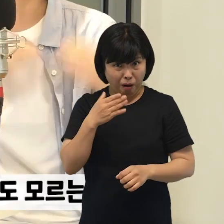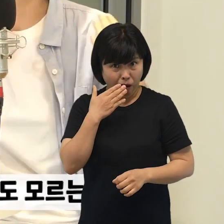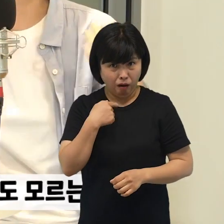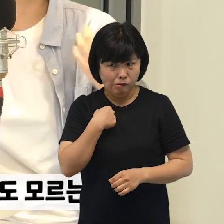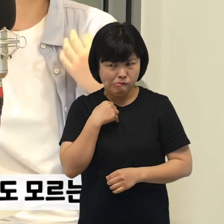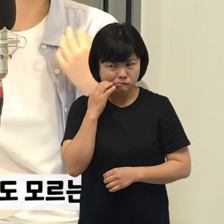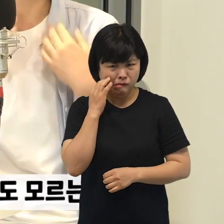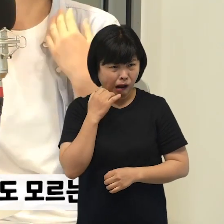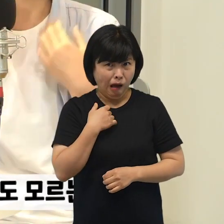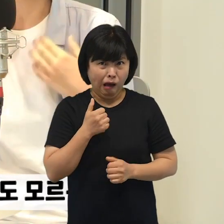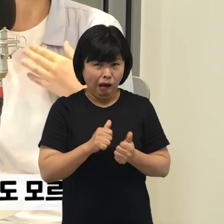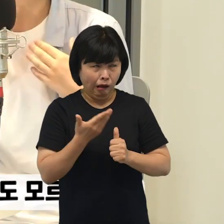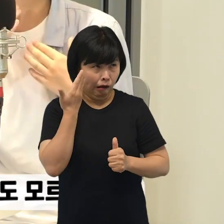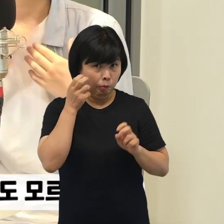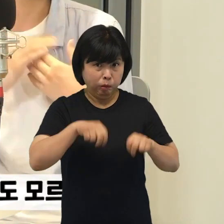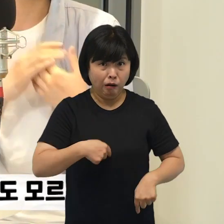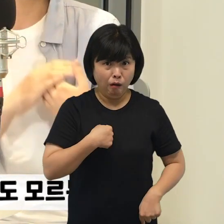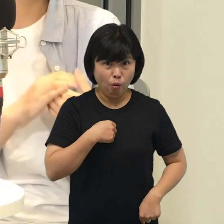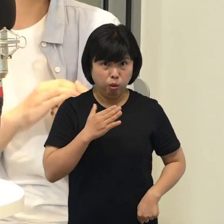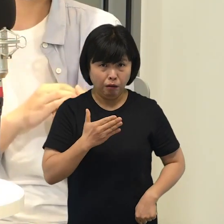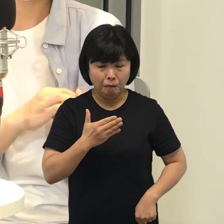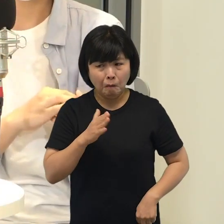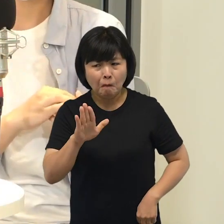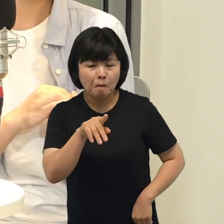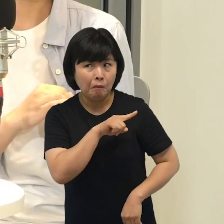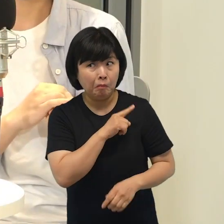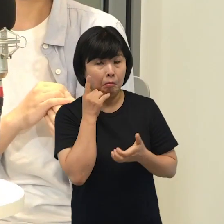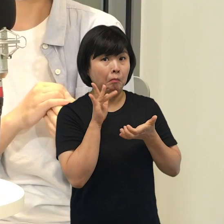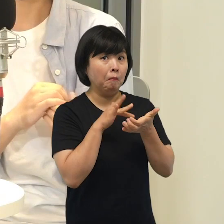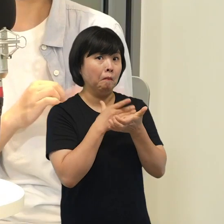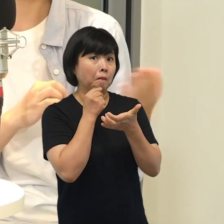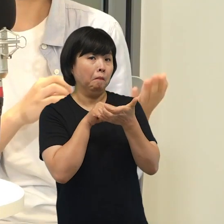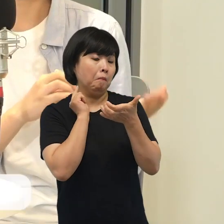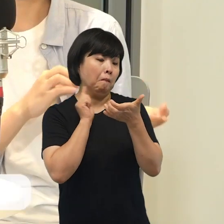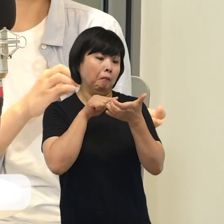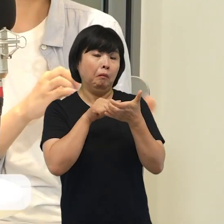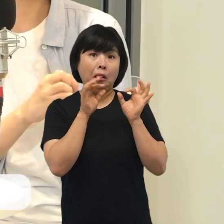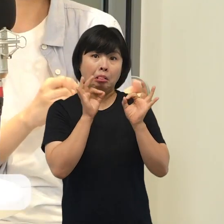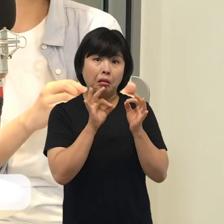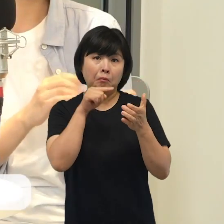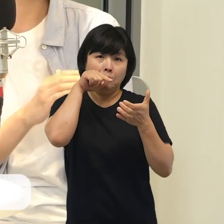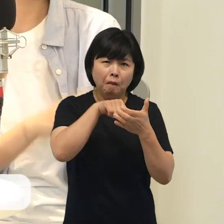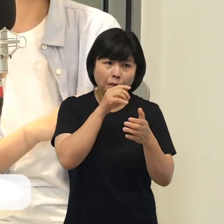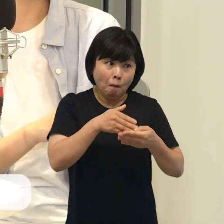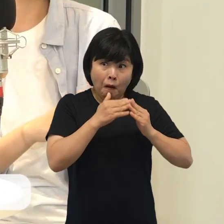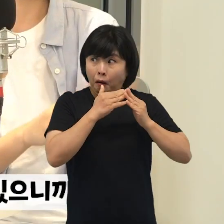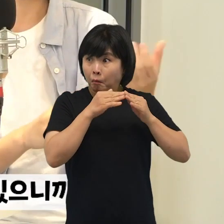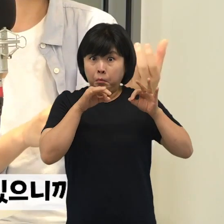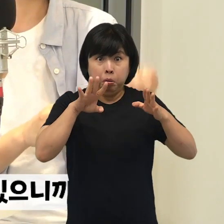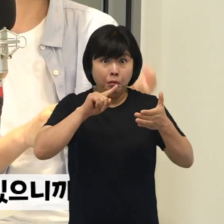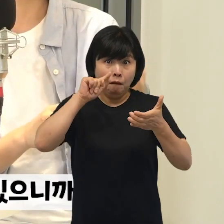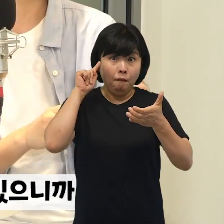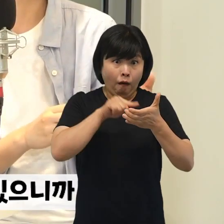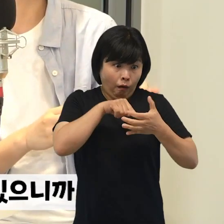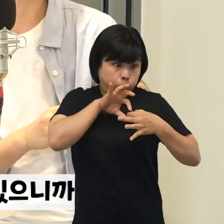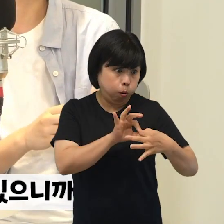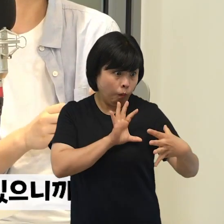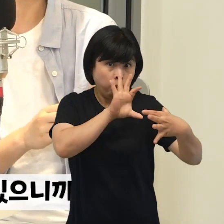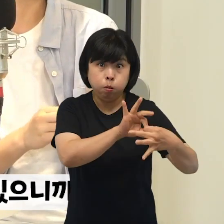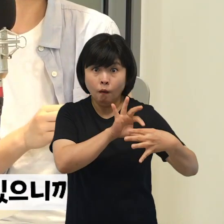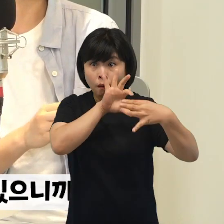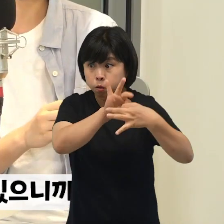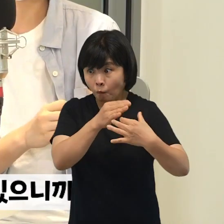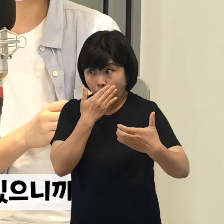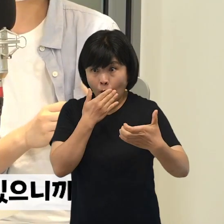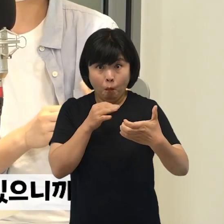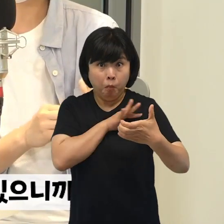걸 막 우리가 해도 되는 건가? 아무것도 모르는데. 근데 보면은 그냥 앱으로 뭔가 계좌도 쉽게 만들 수 있고 그냥 버튼 하나만으로